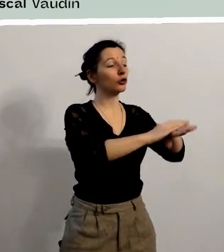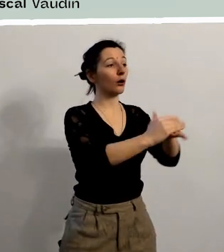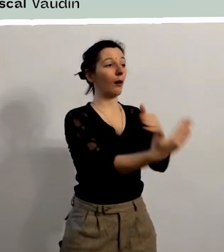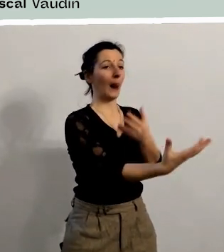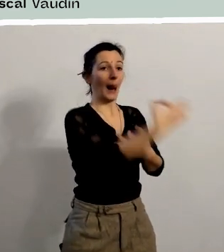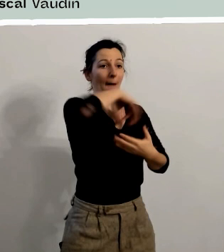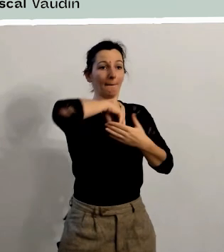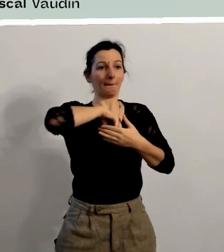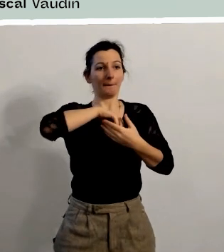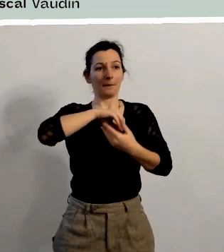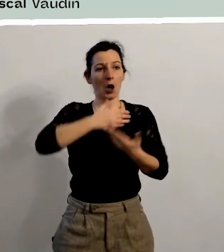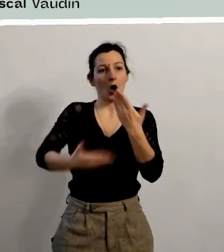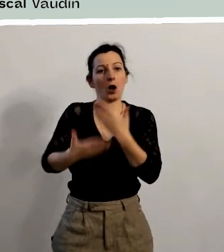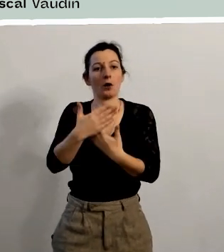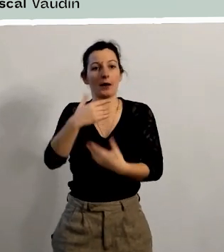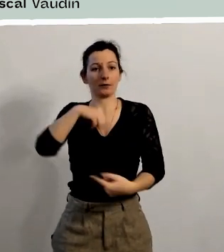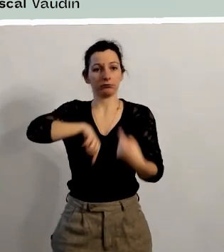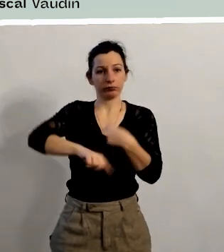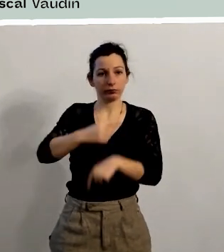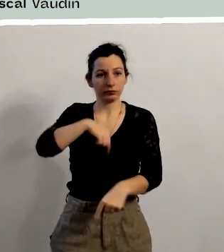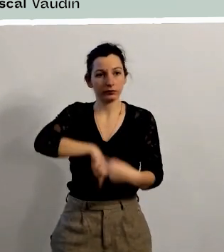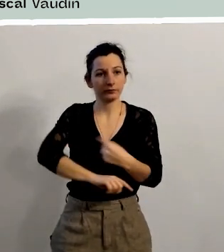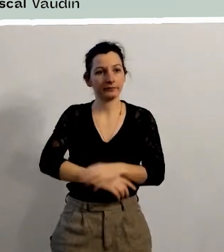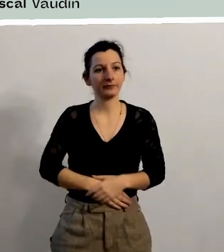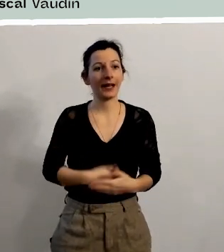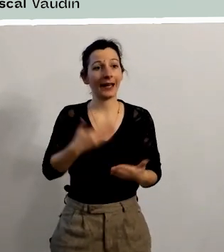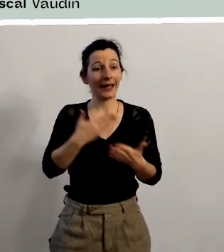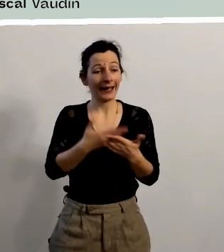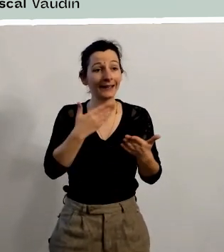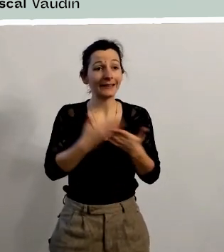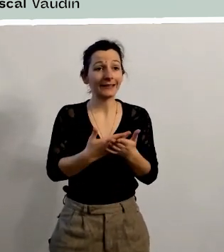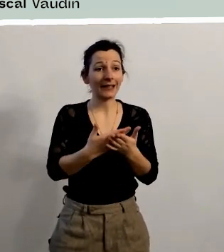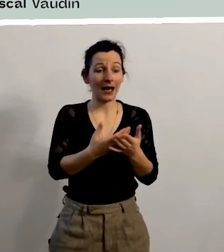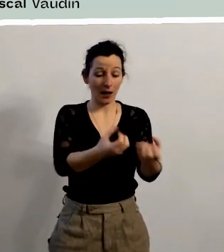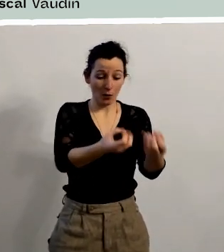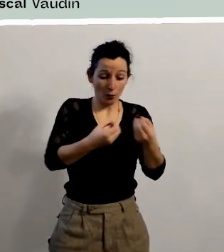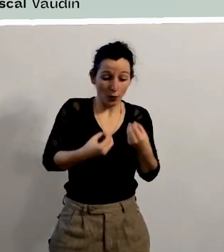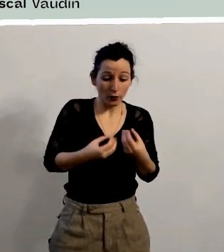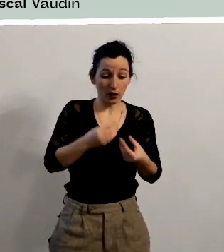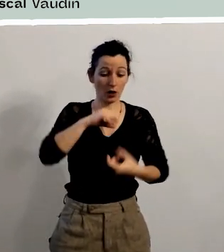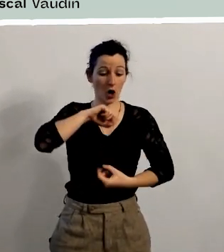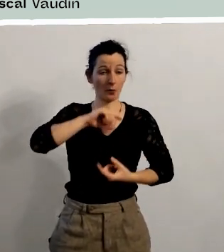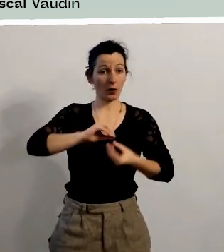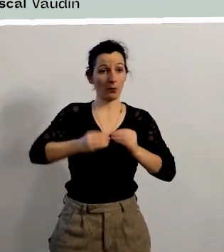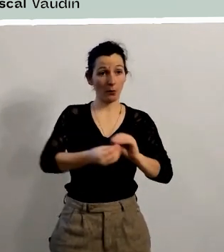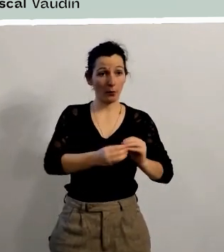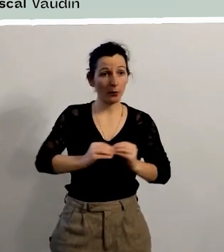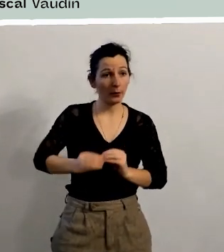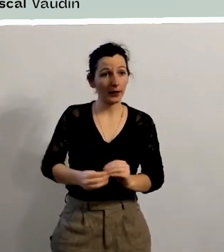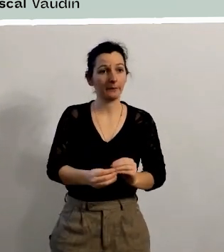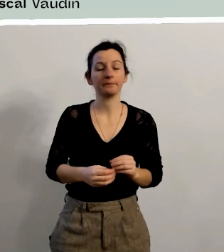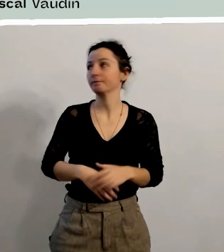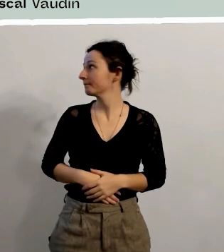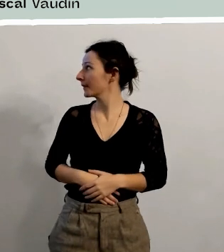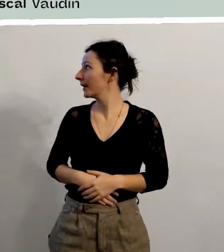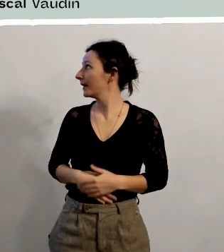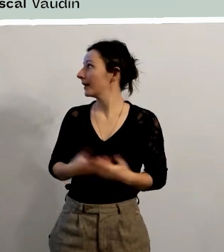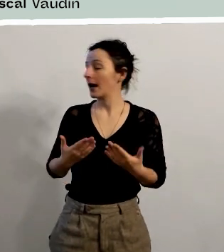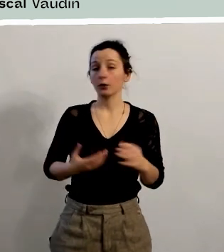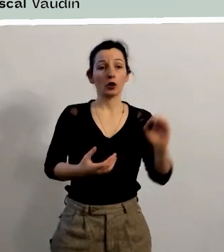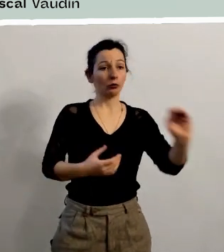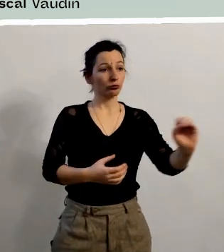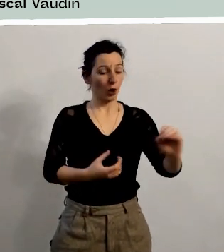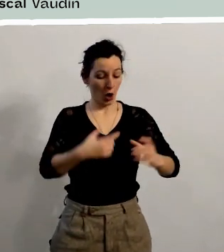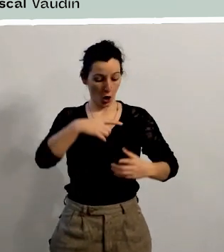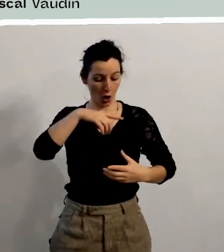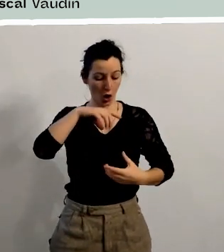C'est ce qu'on appelle l'effet perturbateur endocrinien. L'effet perturbateur endocrinien, c'est quoi pour vous schématiser ? Mais ici, je vous ai représenté une hormone physiologique